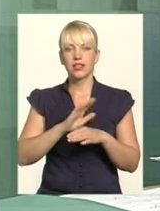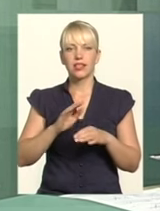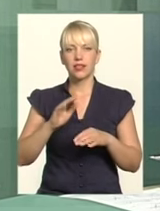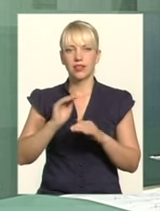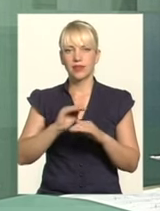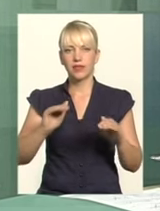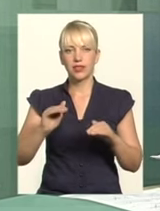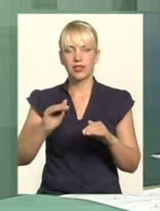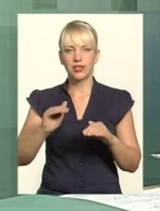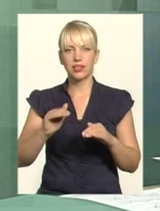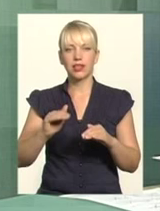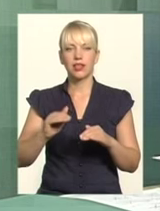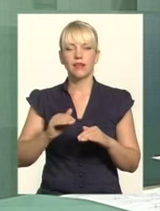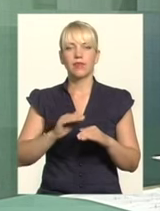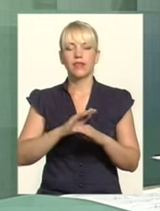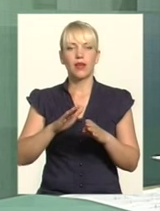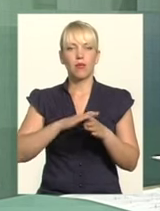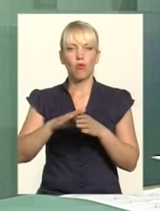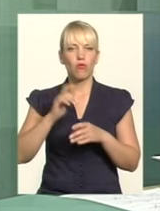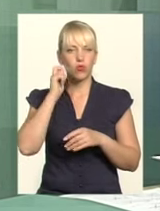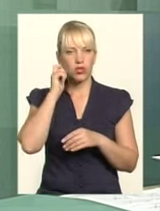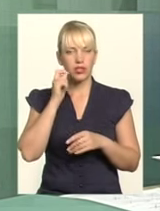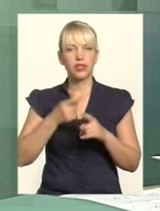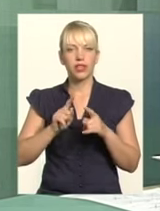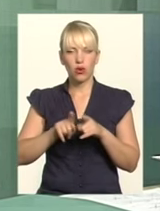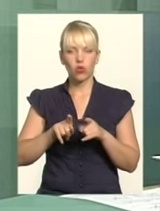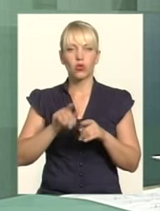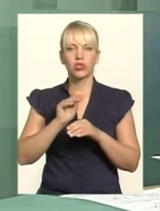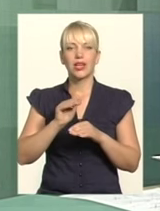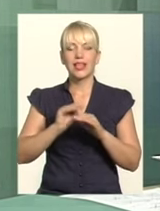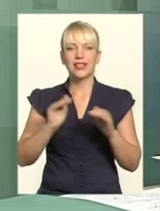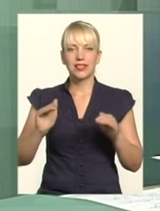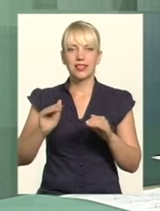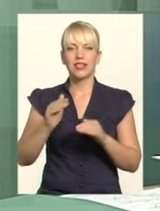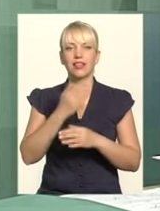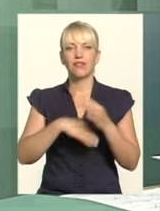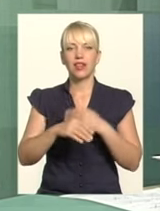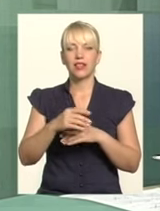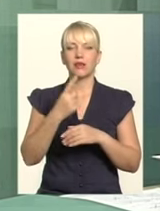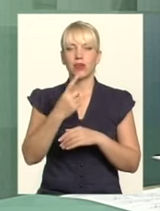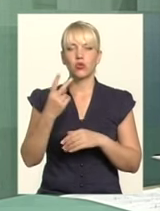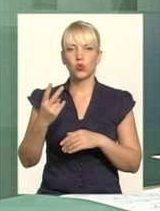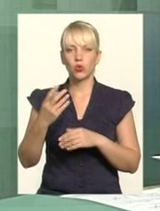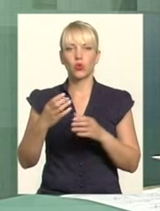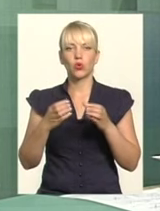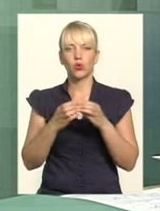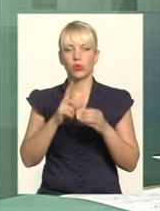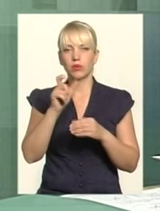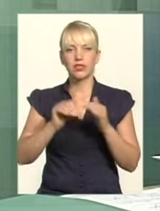неповнолітні діти. Це повнолітні діти, інваліди першої, другої групи з дитинства, інваліди першої